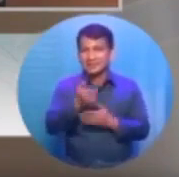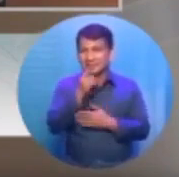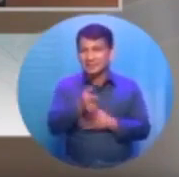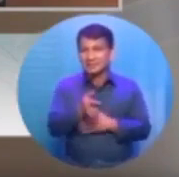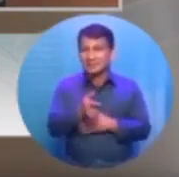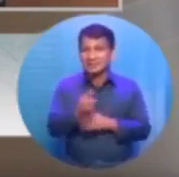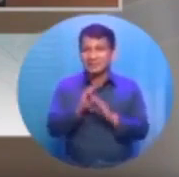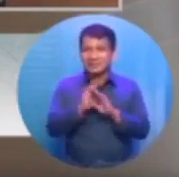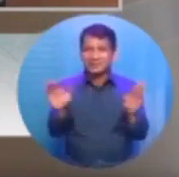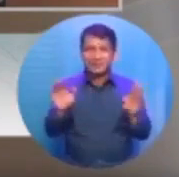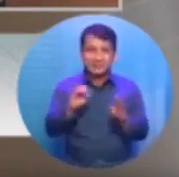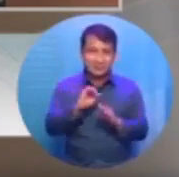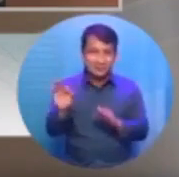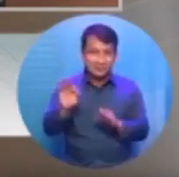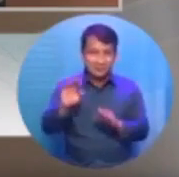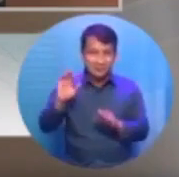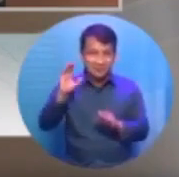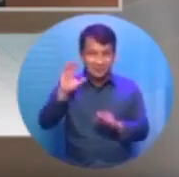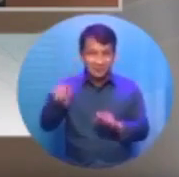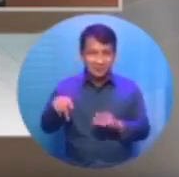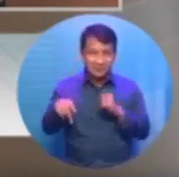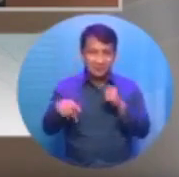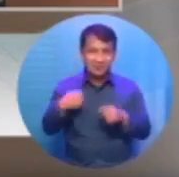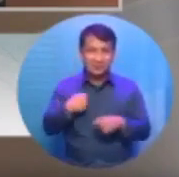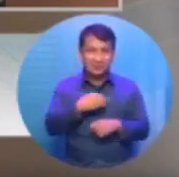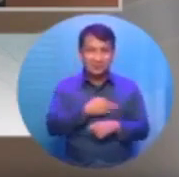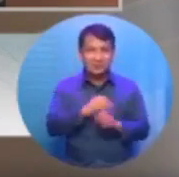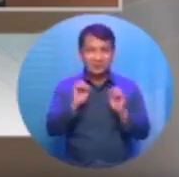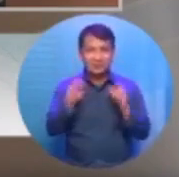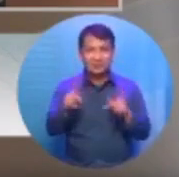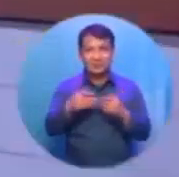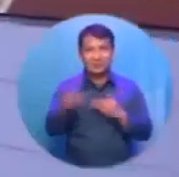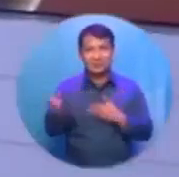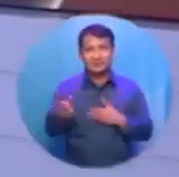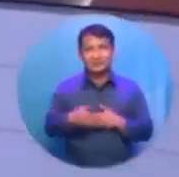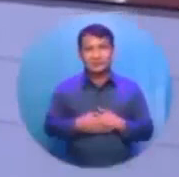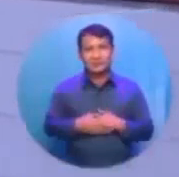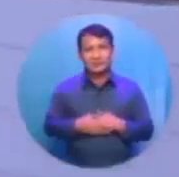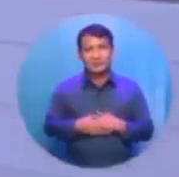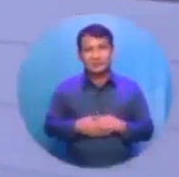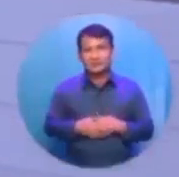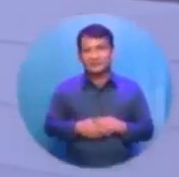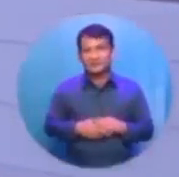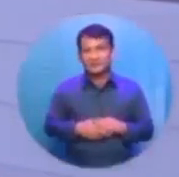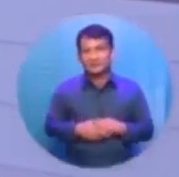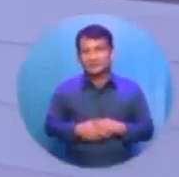yep. Huwag niyo ibabang telepono. Kakausapin po kayo ng staff, ma'am. Madam, okay? Chang